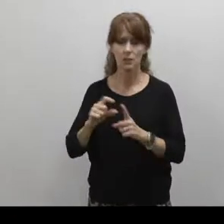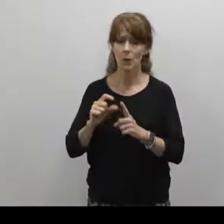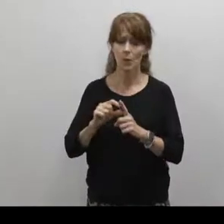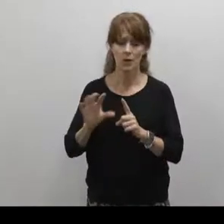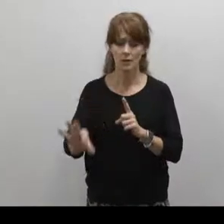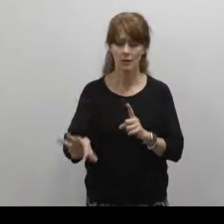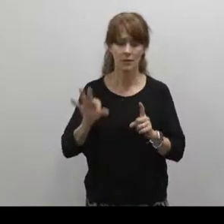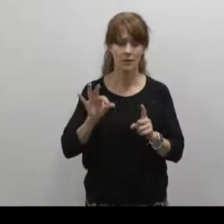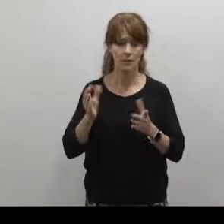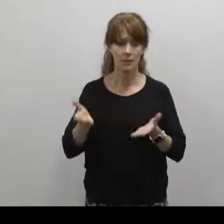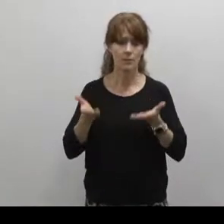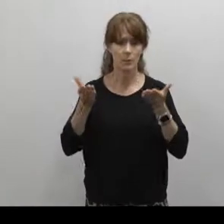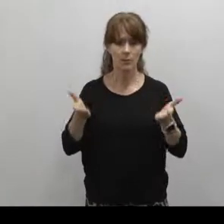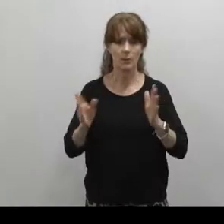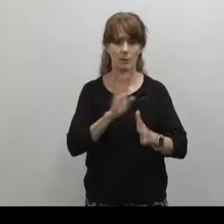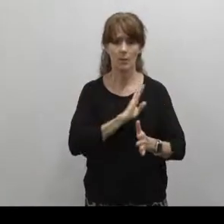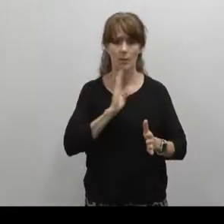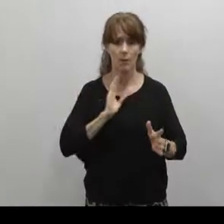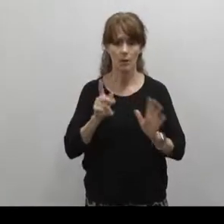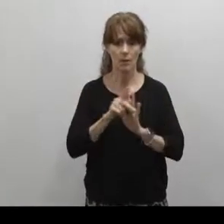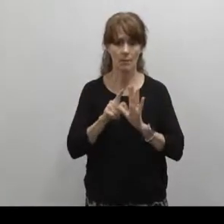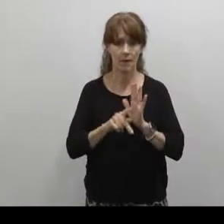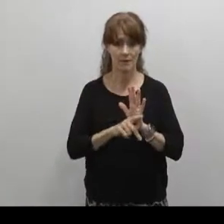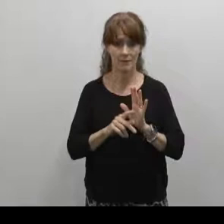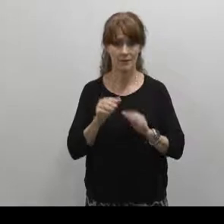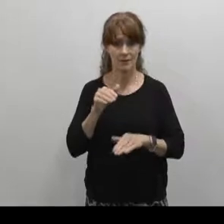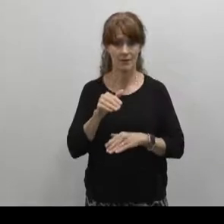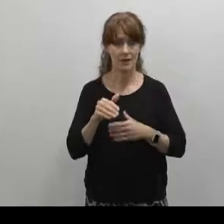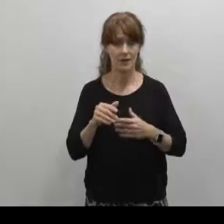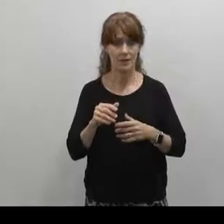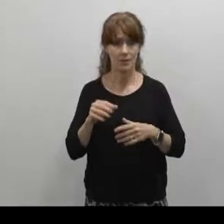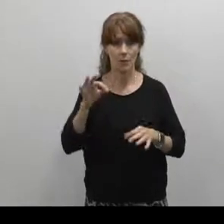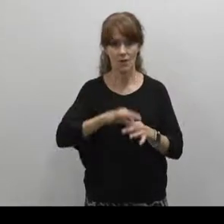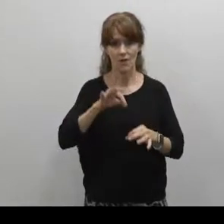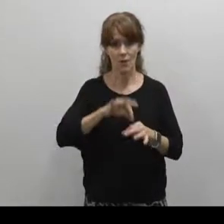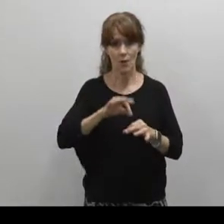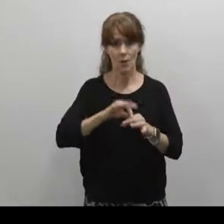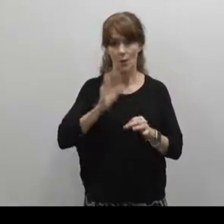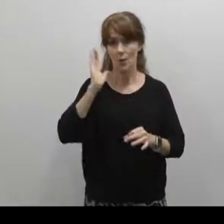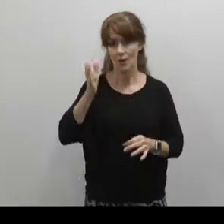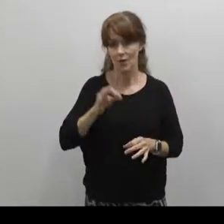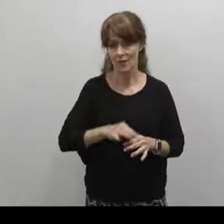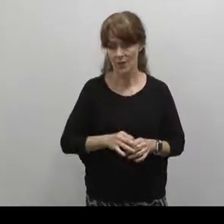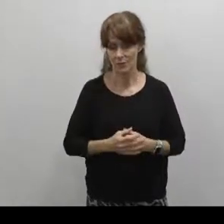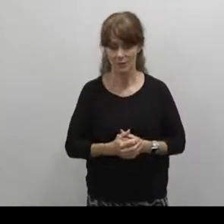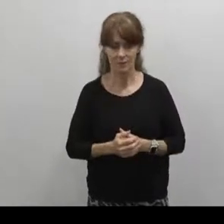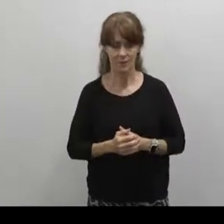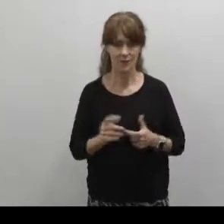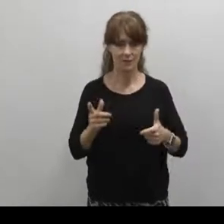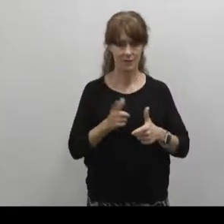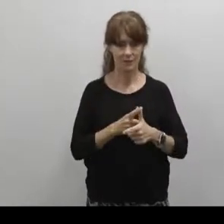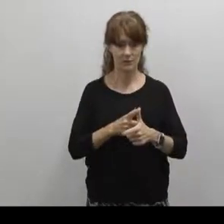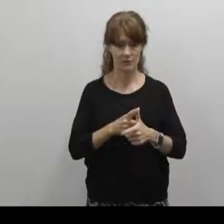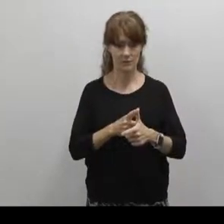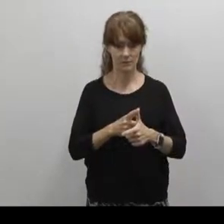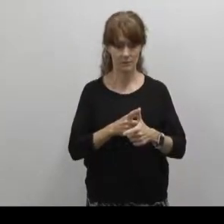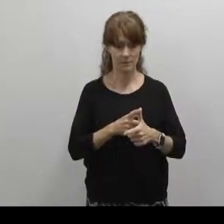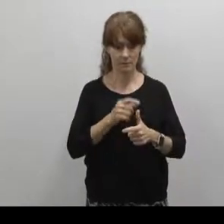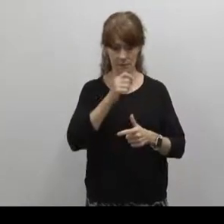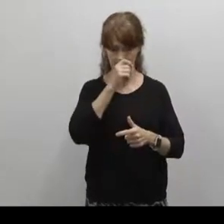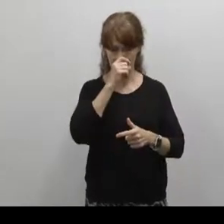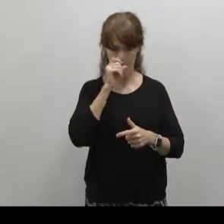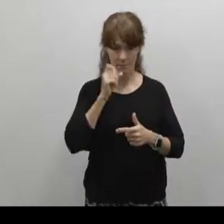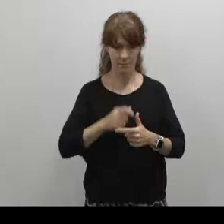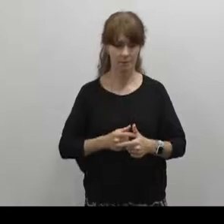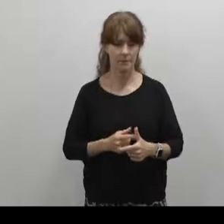nick hay cô đau trong đợt highlight xem tiết đôi chưa lấy pi lấy bay lấy buồn nâng ní cứ chụp biệt biệt đại dương bạn đọt sang trên pico